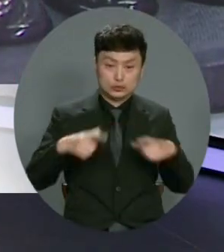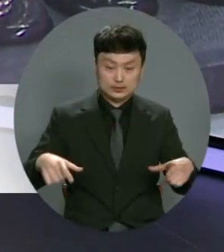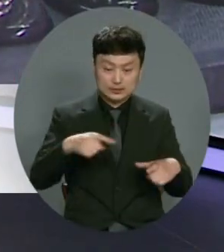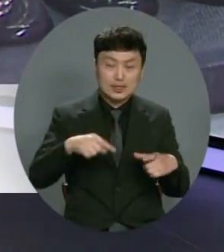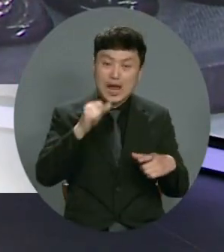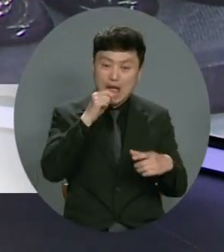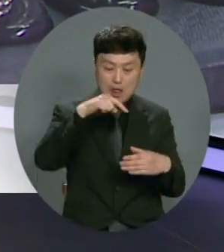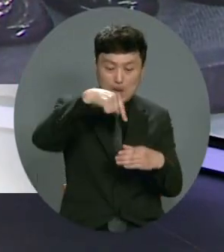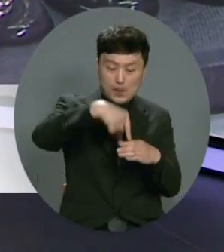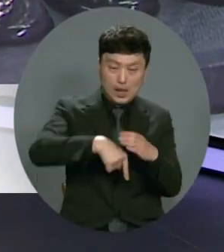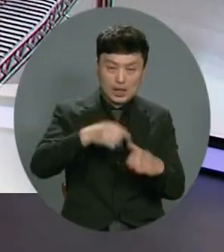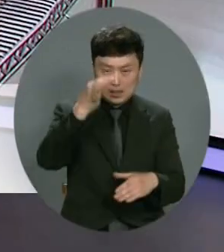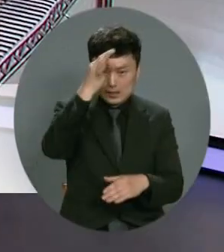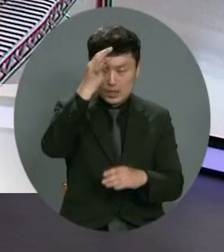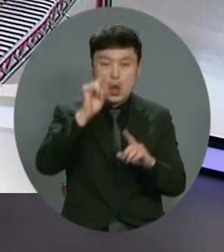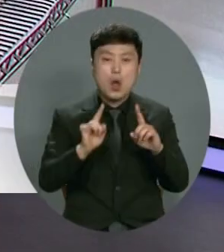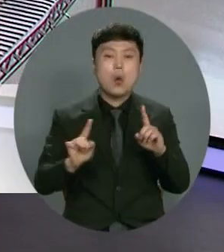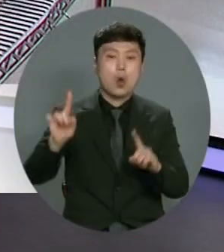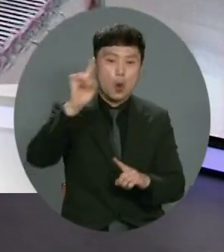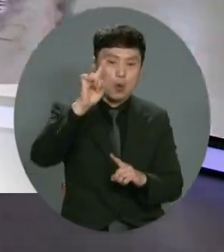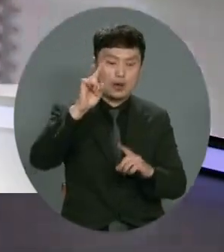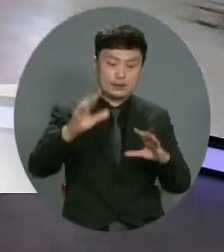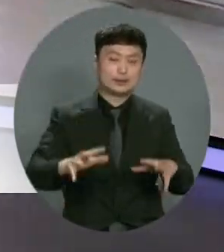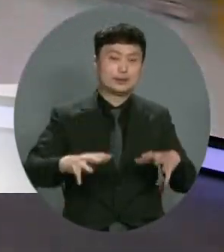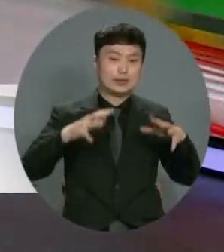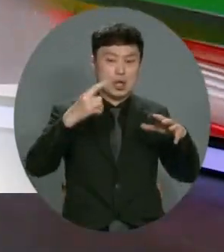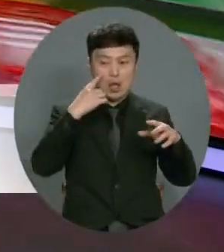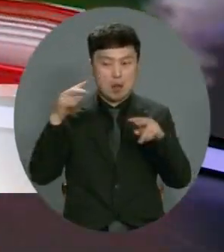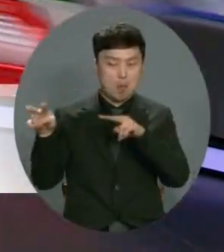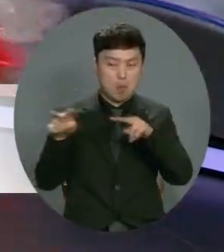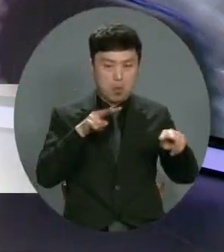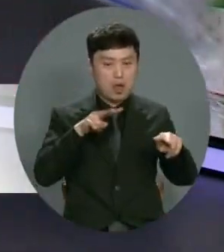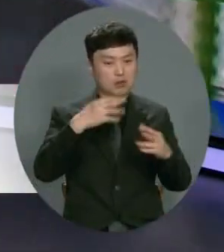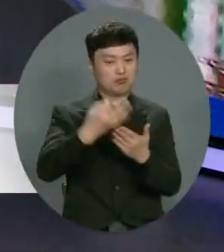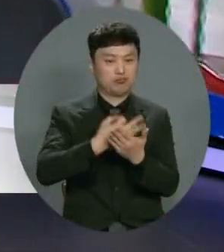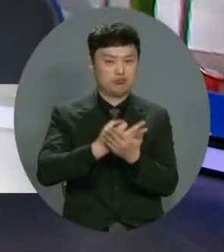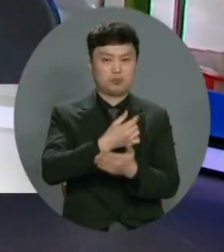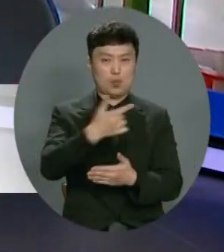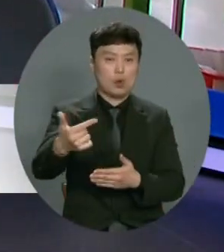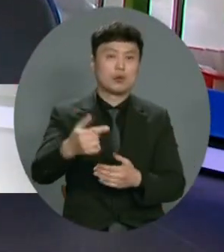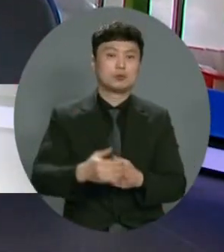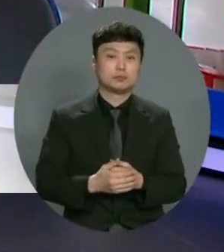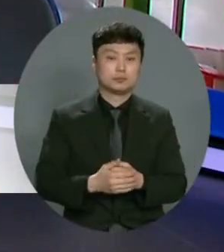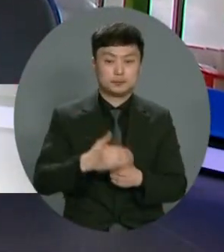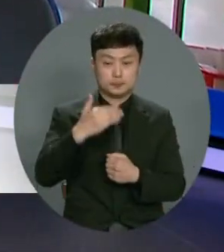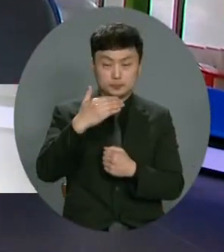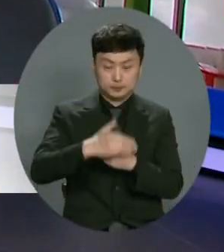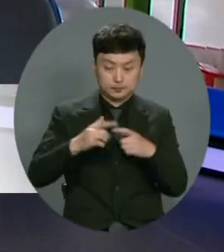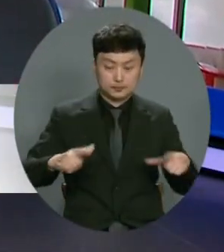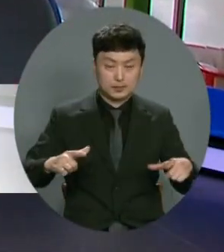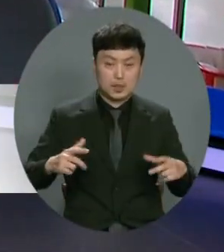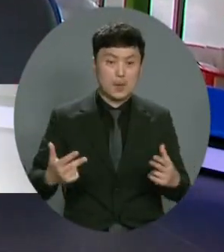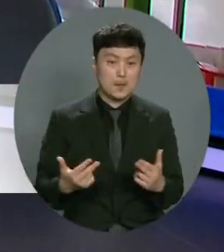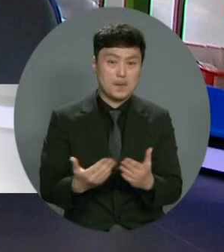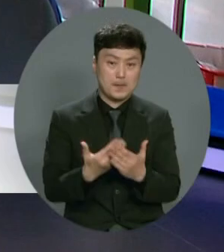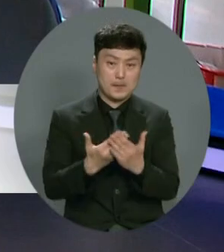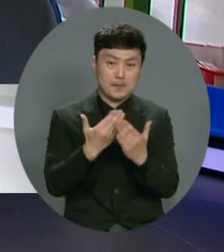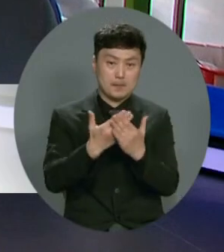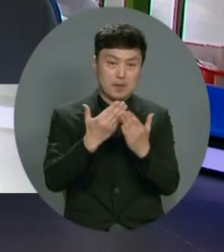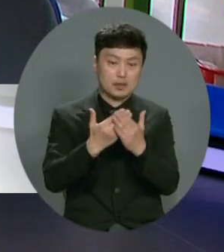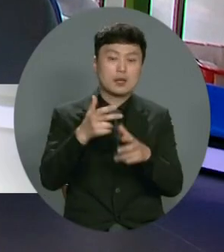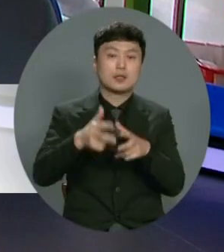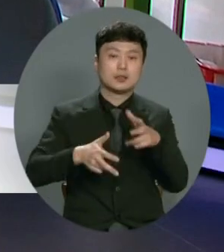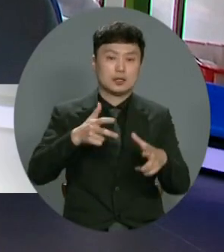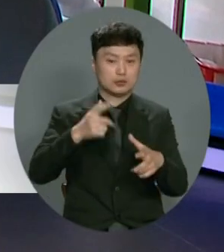산업이 기술력을 앞세워 세계 시장에서 눈에 띄는 성과를 내고 있습니다. 대구 산업의 새로운 성장 동력으로